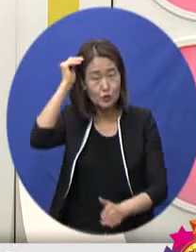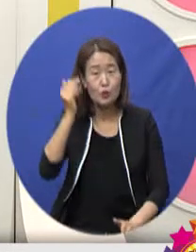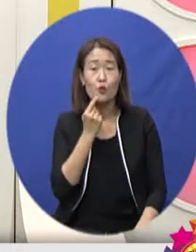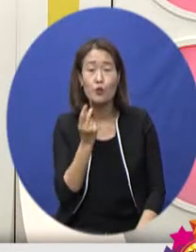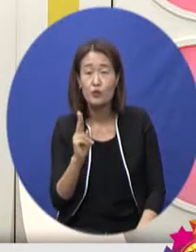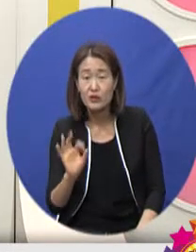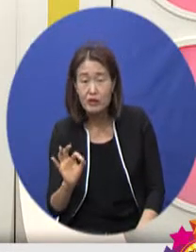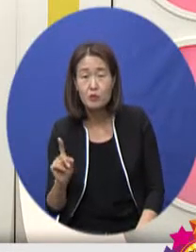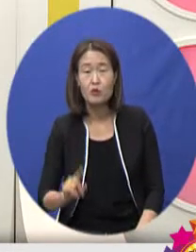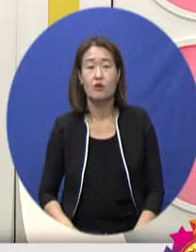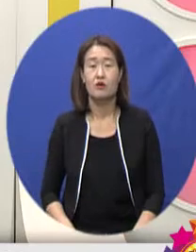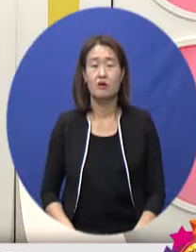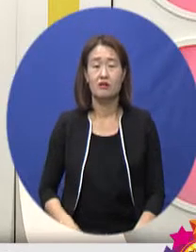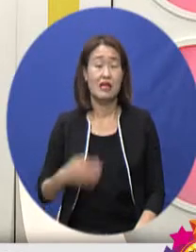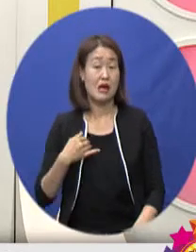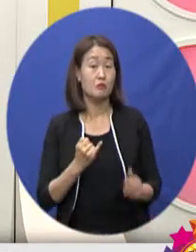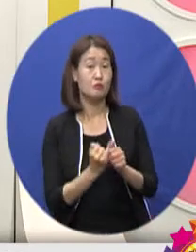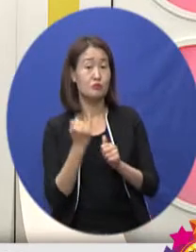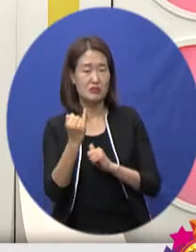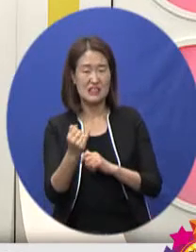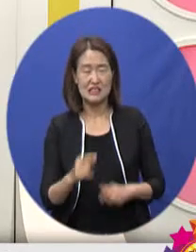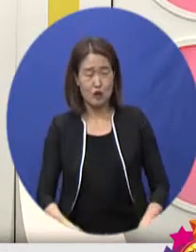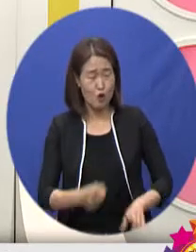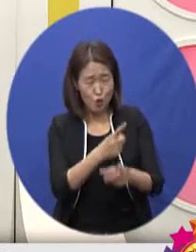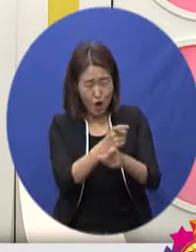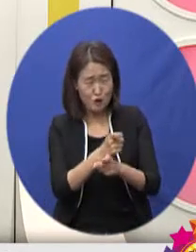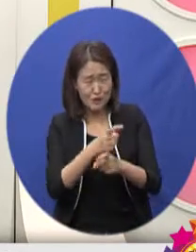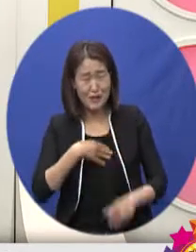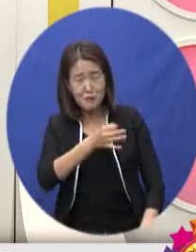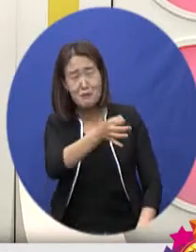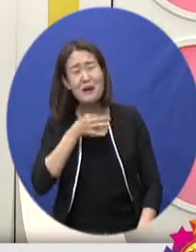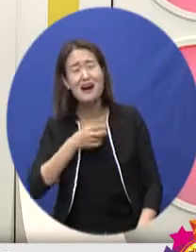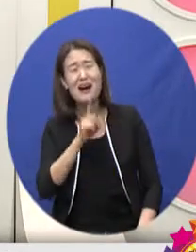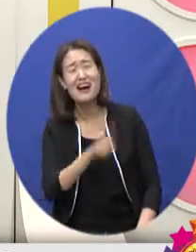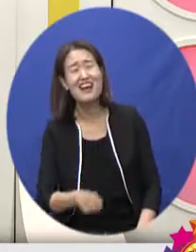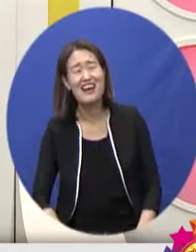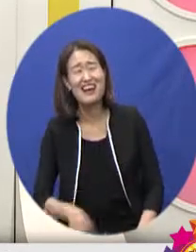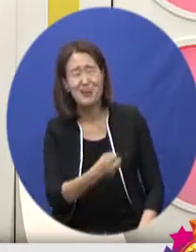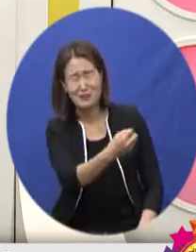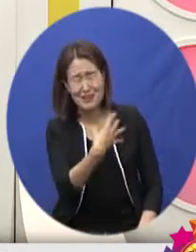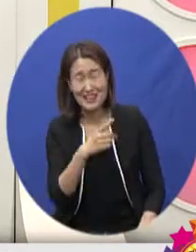우리 만화님한테 이제 왼수 소리도 들어.